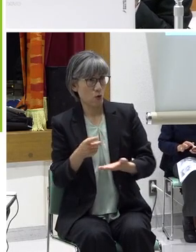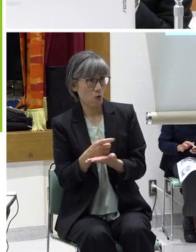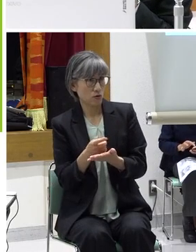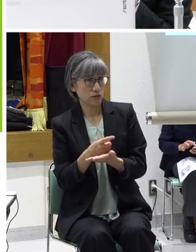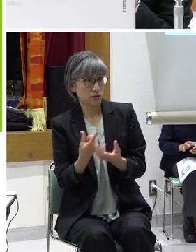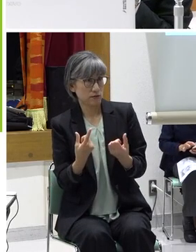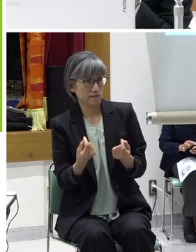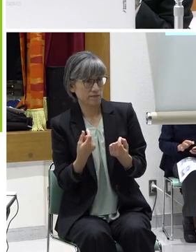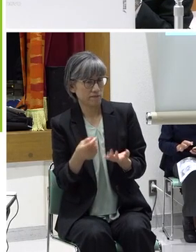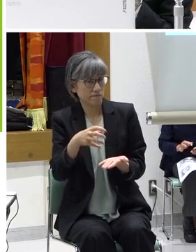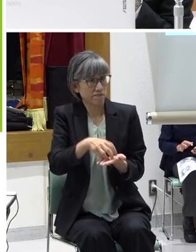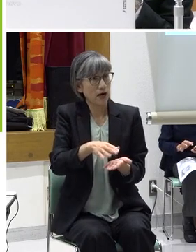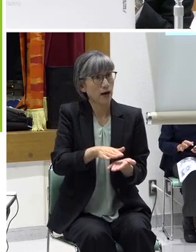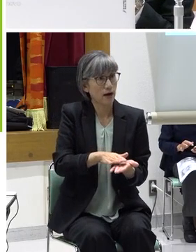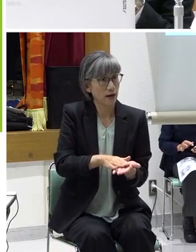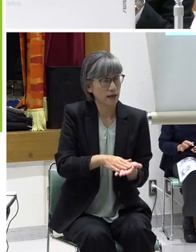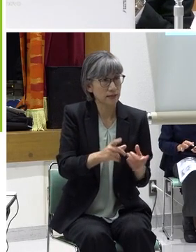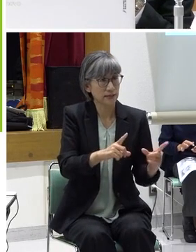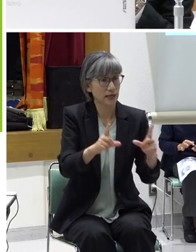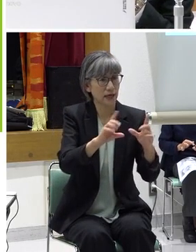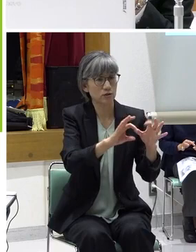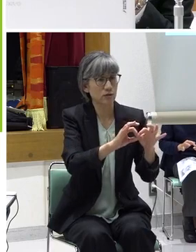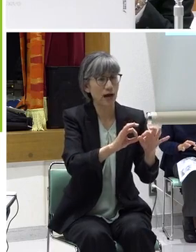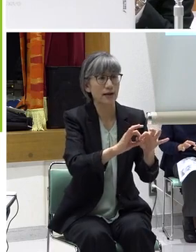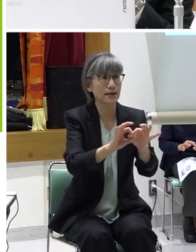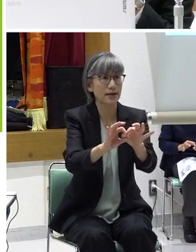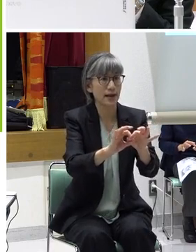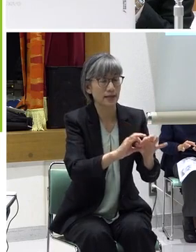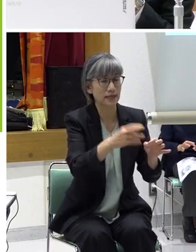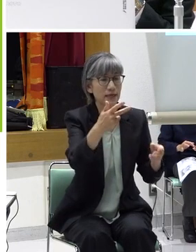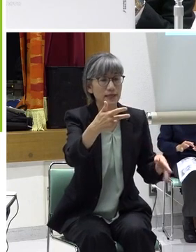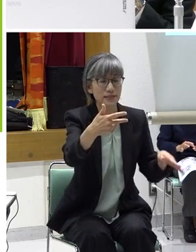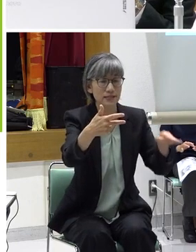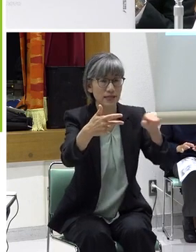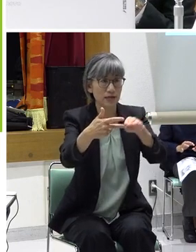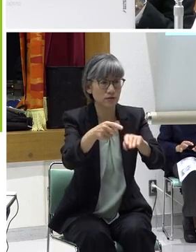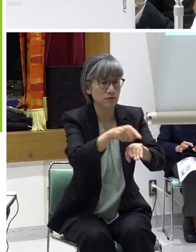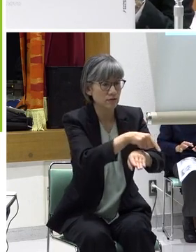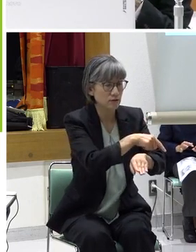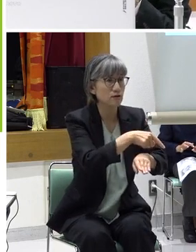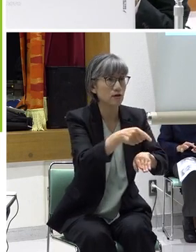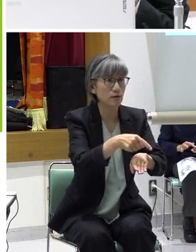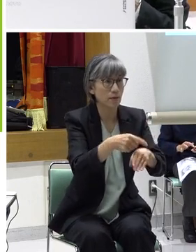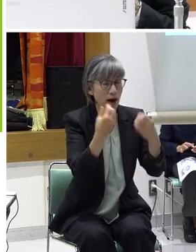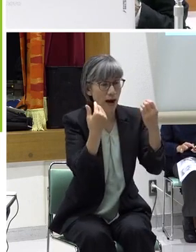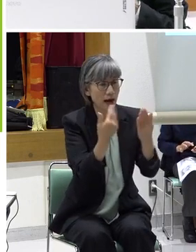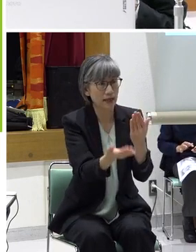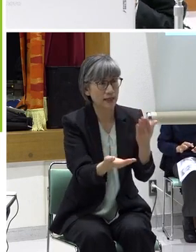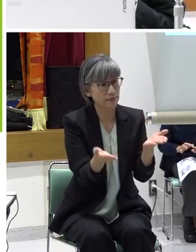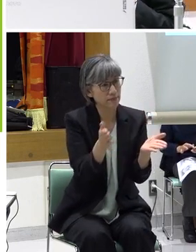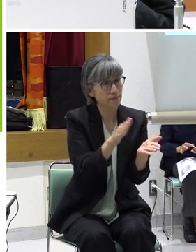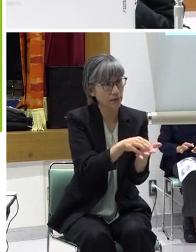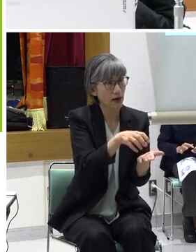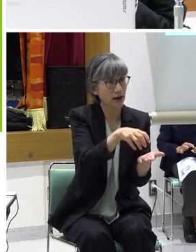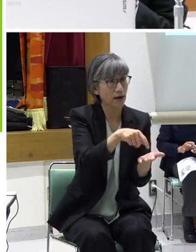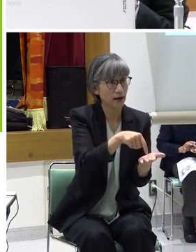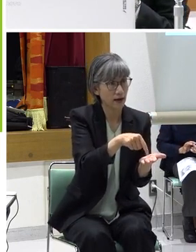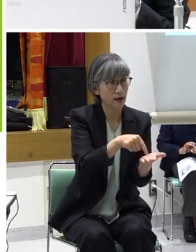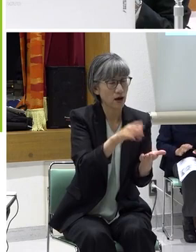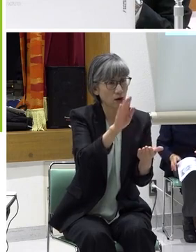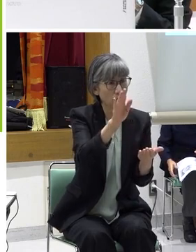し、生活関連経路、生活関連施設等の必要事項を明記することで今後